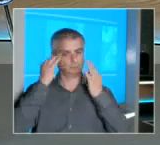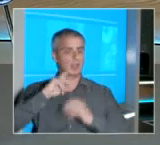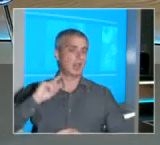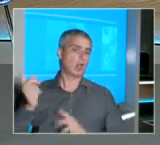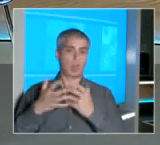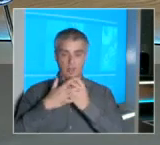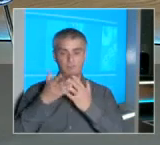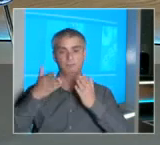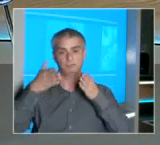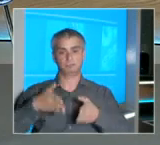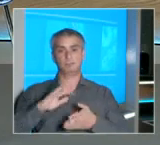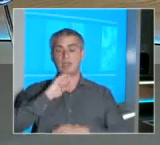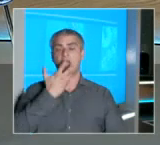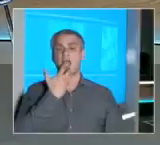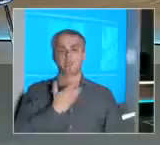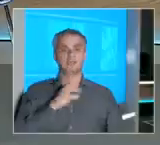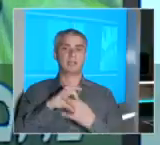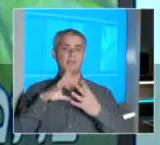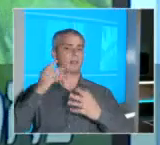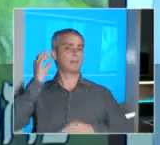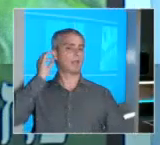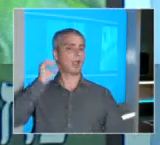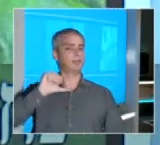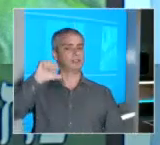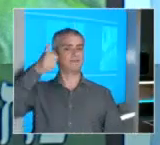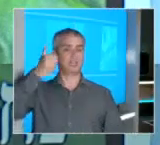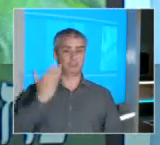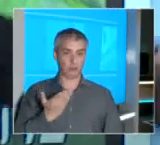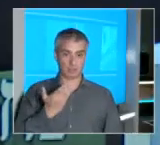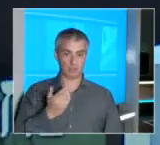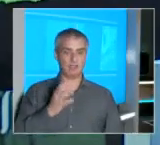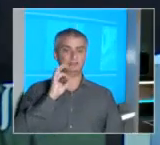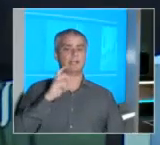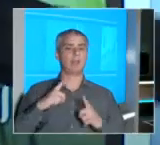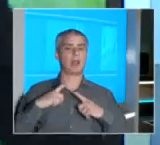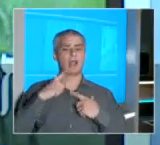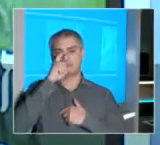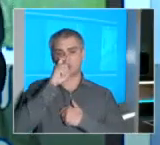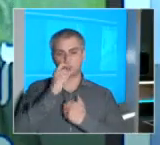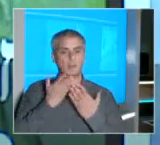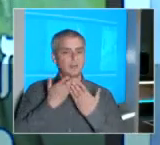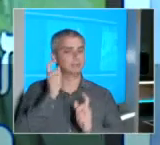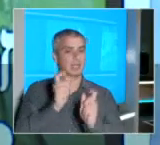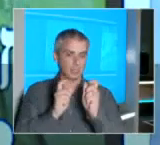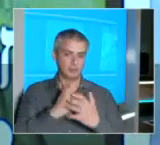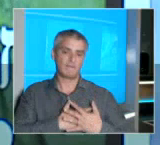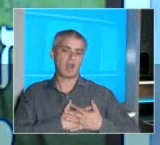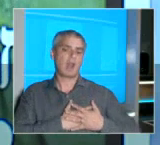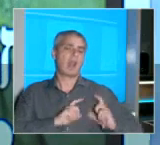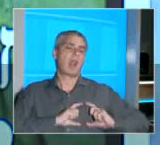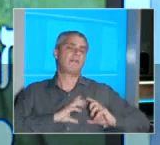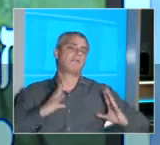ריבלין תובא למנוחות בהר הרצל, פרידה מהגברת הראשונה, סמל החיים הצנועים, העזרה לזולת והלב